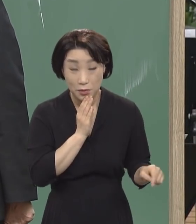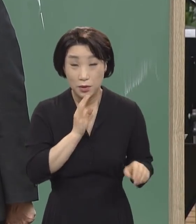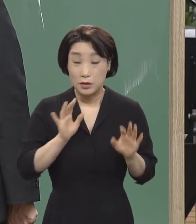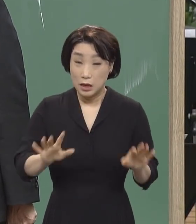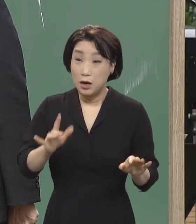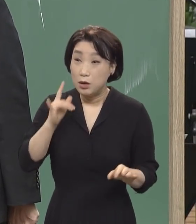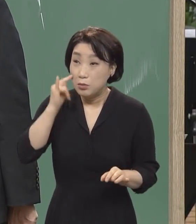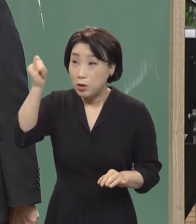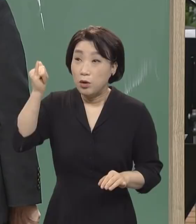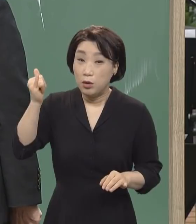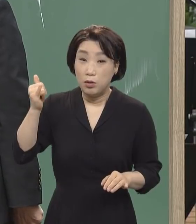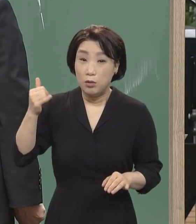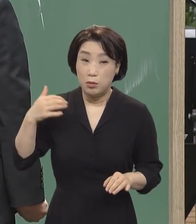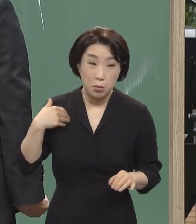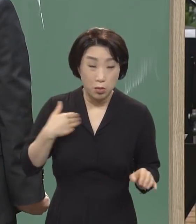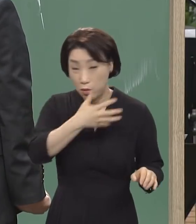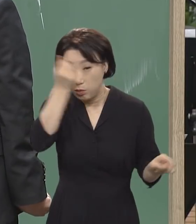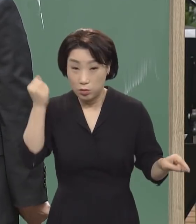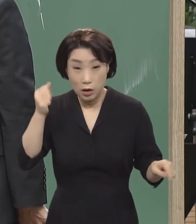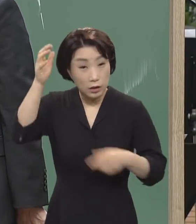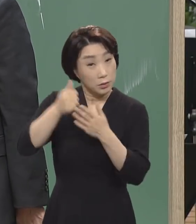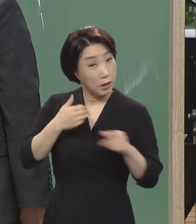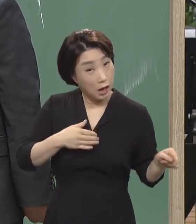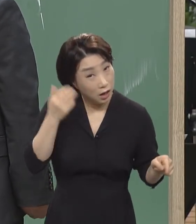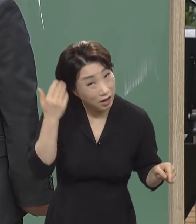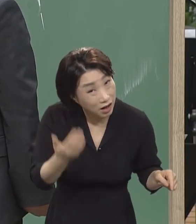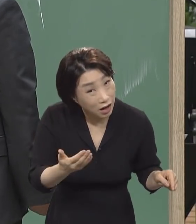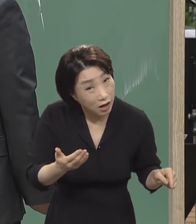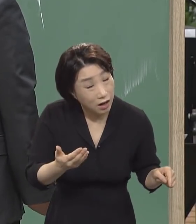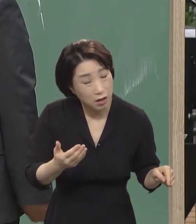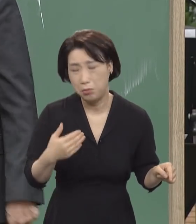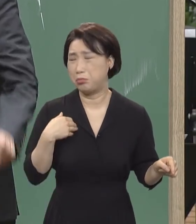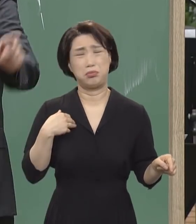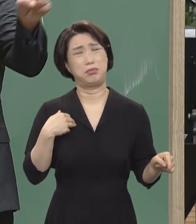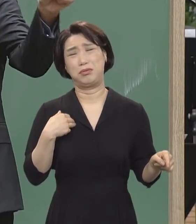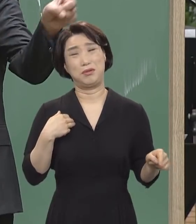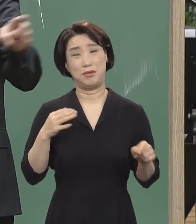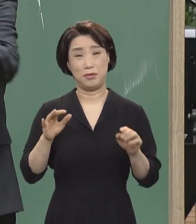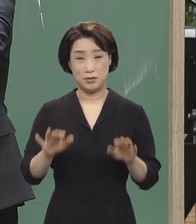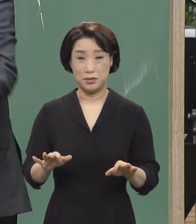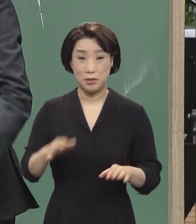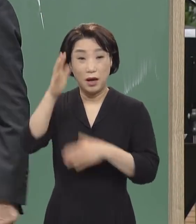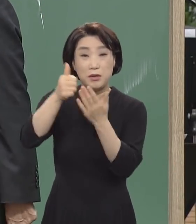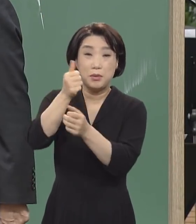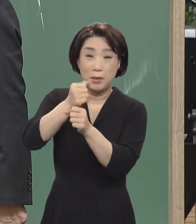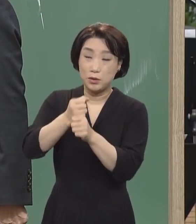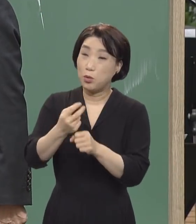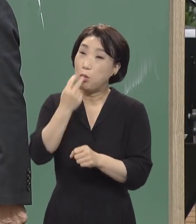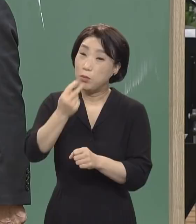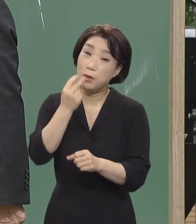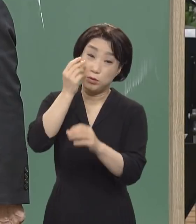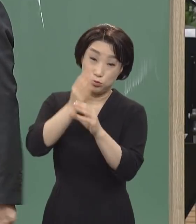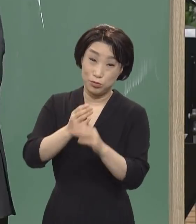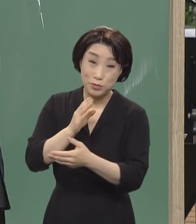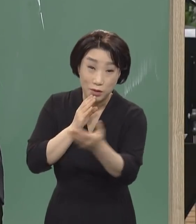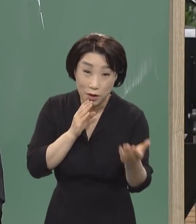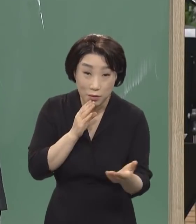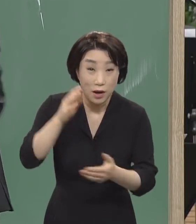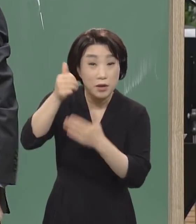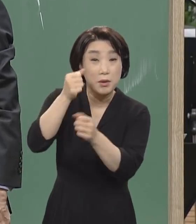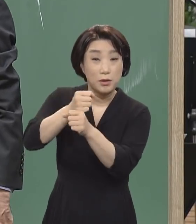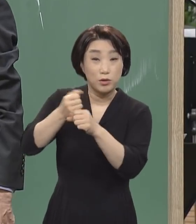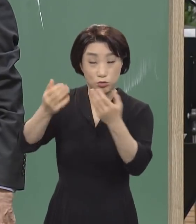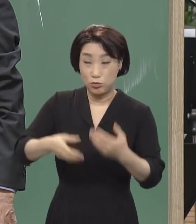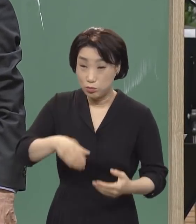부모도 모르는 자가 하나님을 알고 있냐? 모르지. 지금 하나님 만드는 공기 마시고 있잖아. 하나님